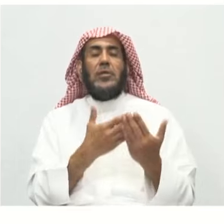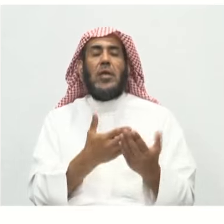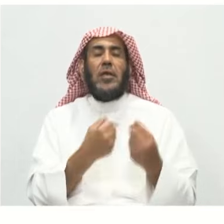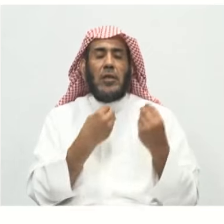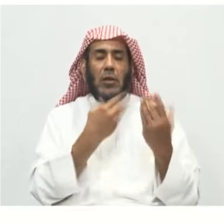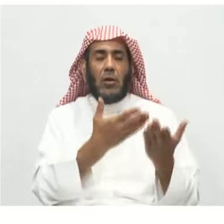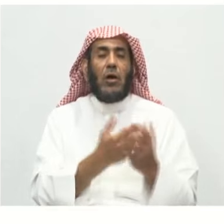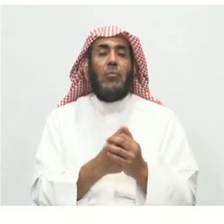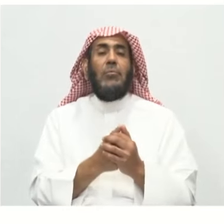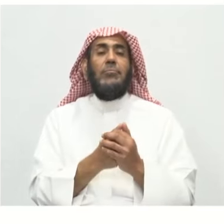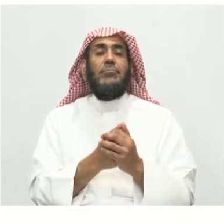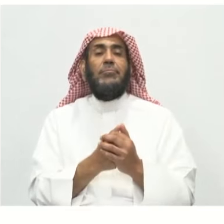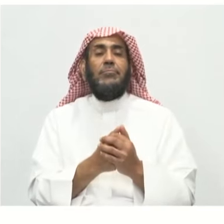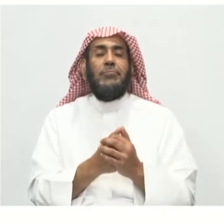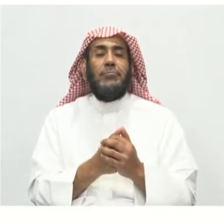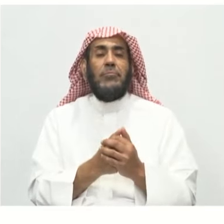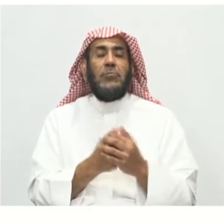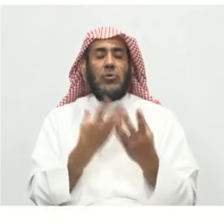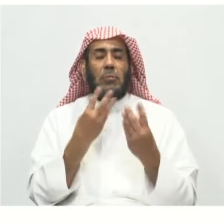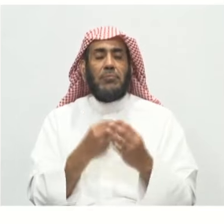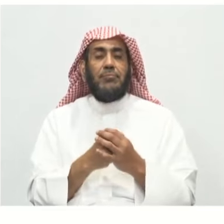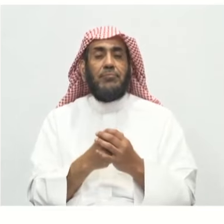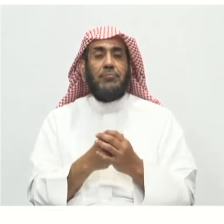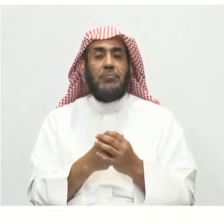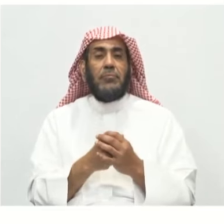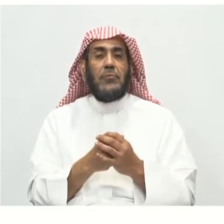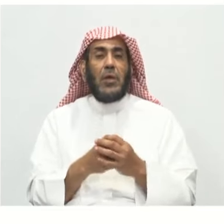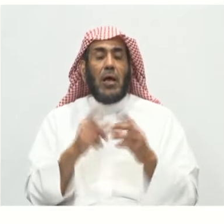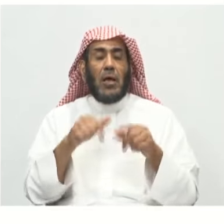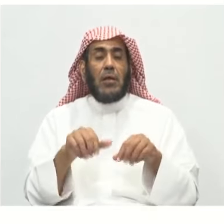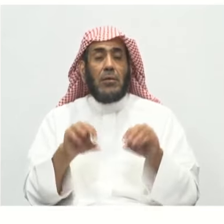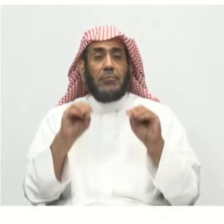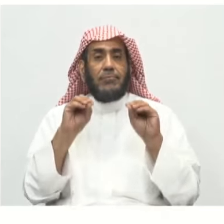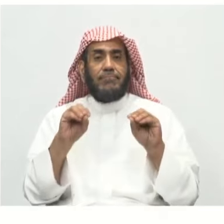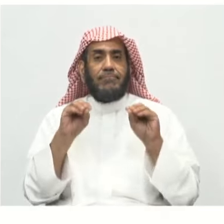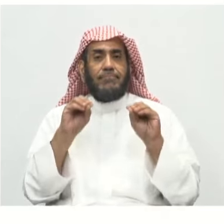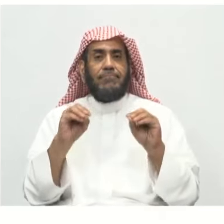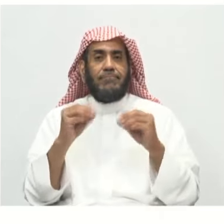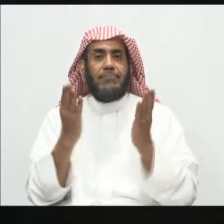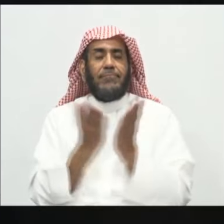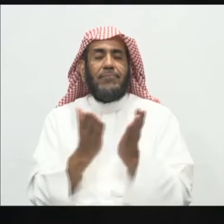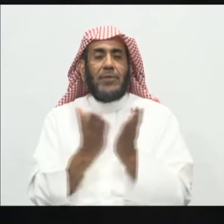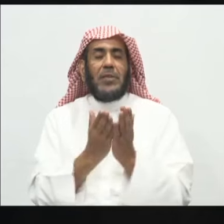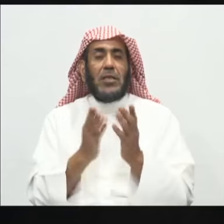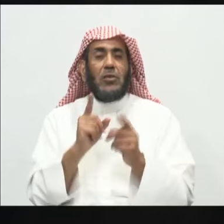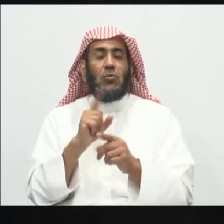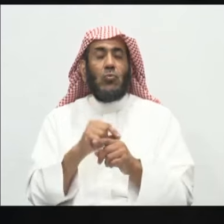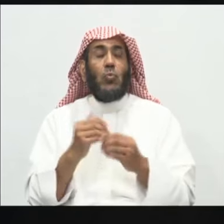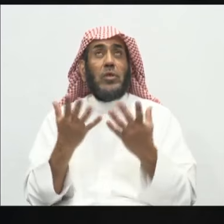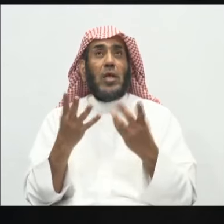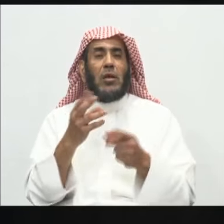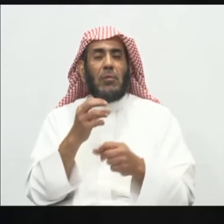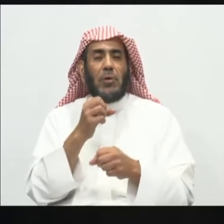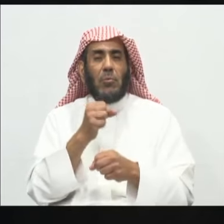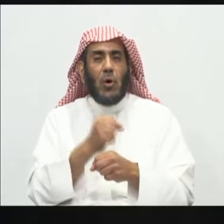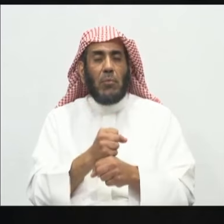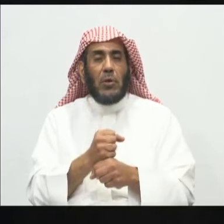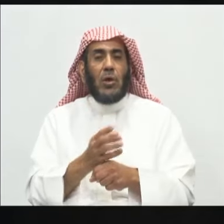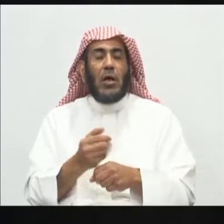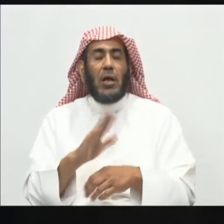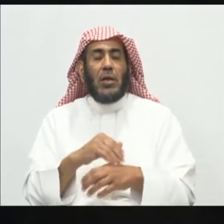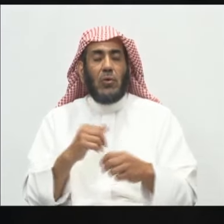والاحسان لهما جميل هذا ما اردنا ان نورده في هذا الدرس وصلى الله وسلم على نبينا